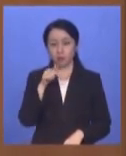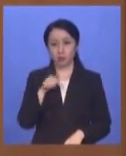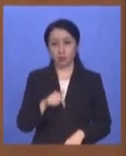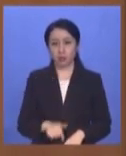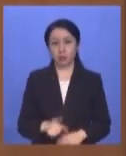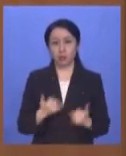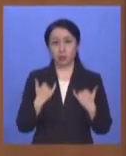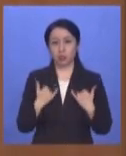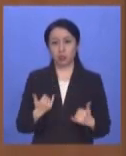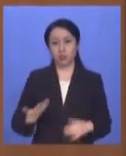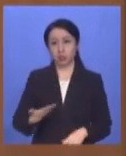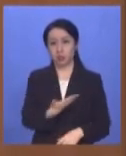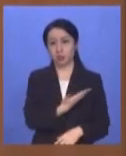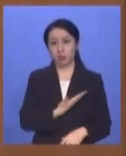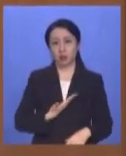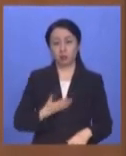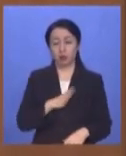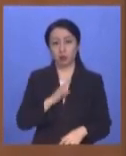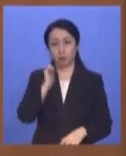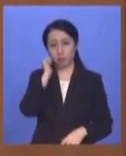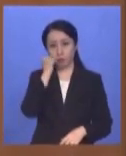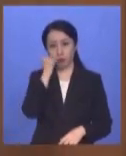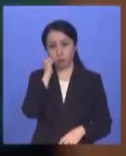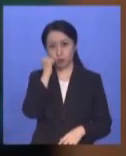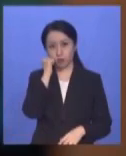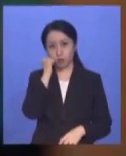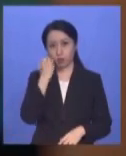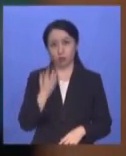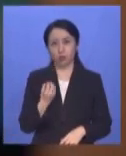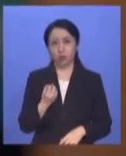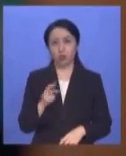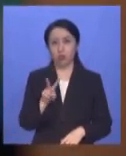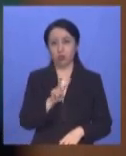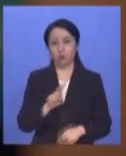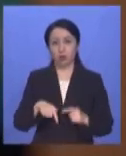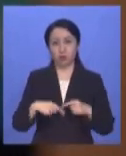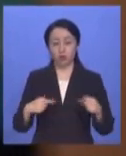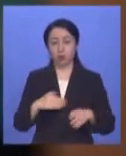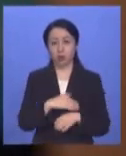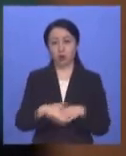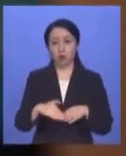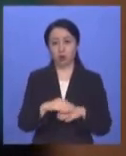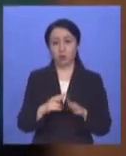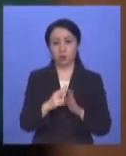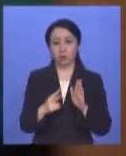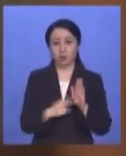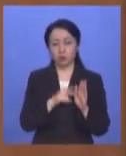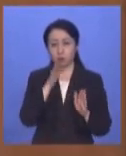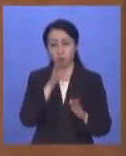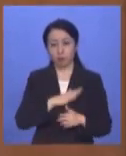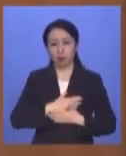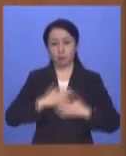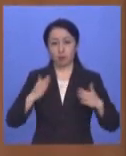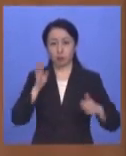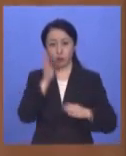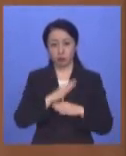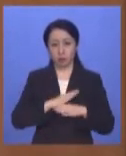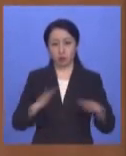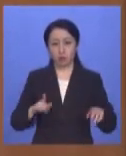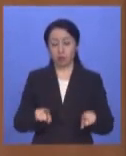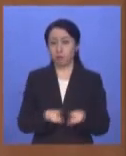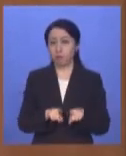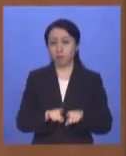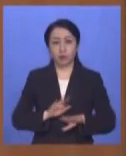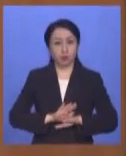Здесь сейчас еще с нами находятся бабушки, это еще два других адреса. В 2017 году тоже было большое наводнение, ну, конечно, не